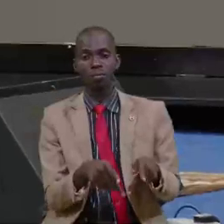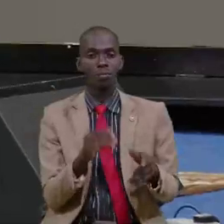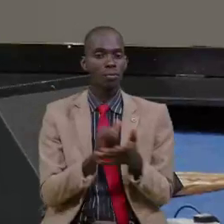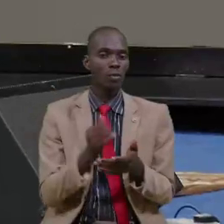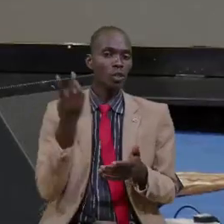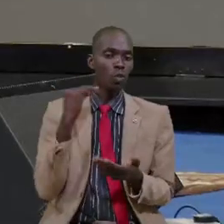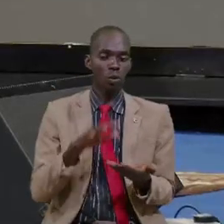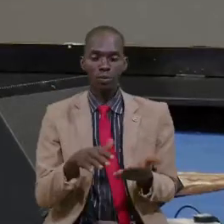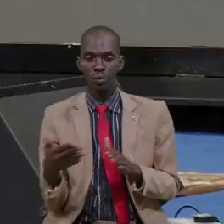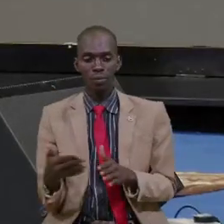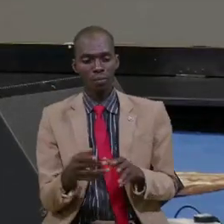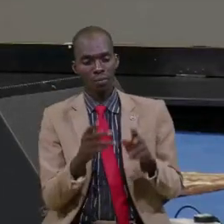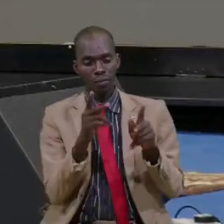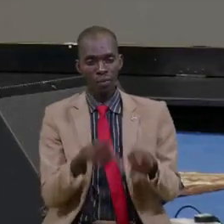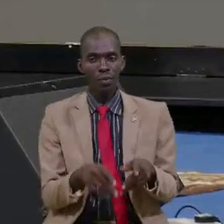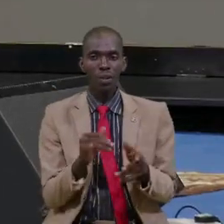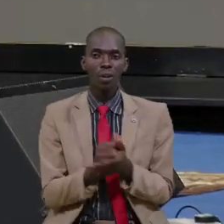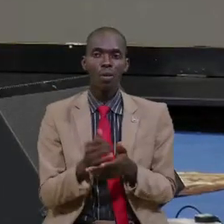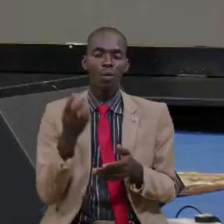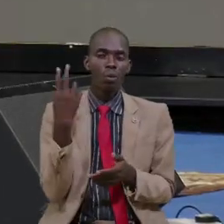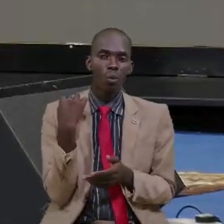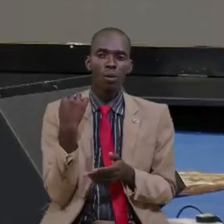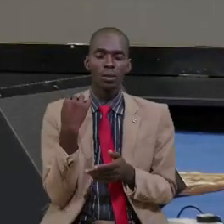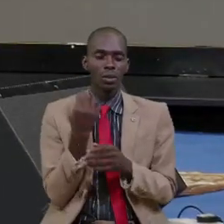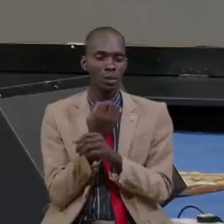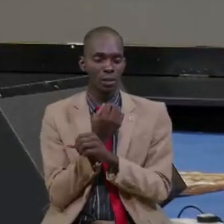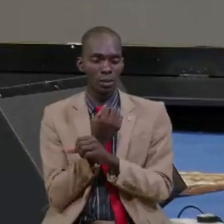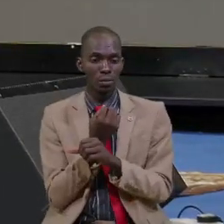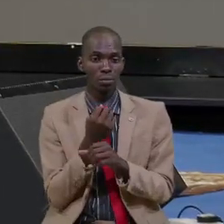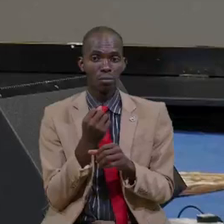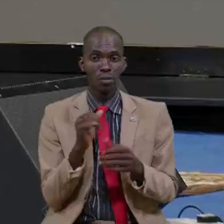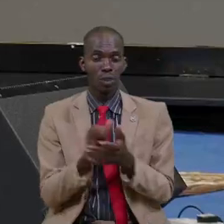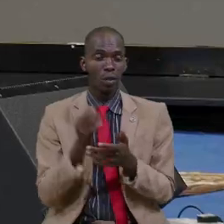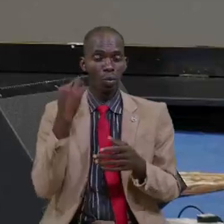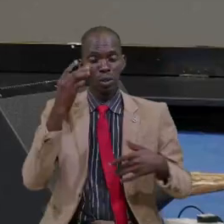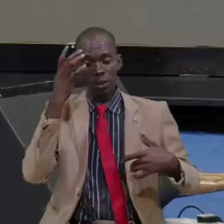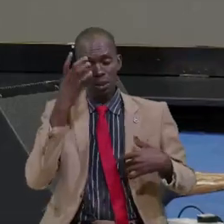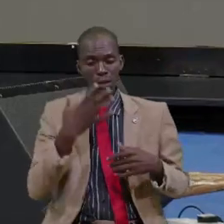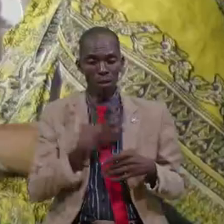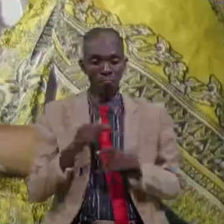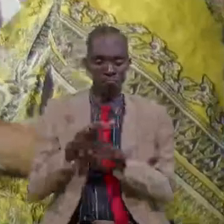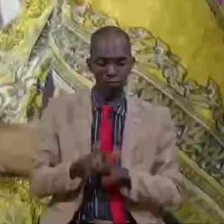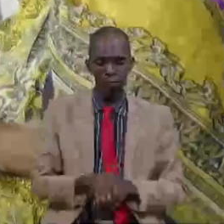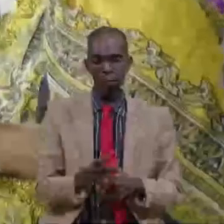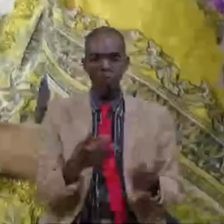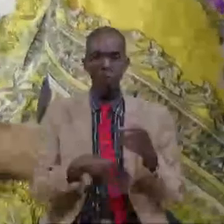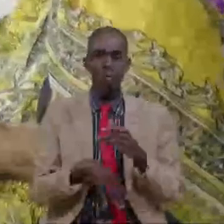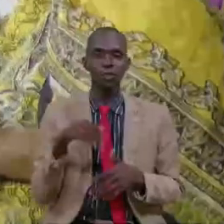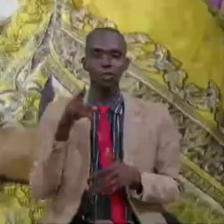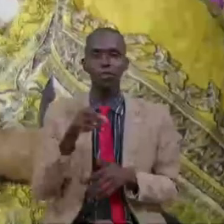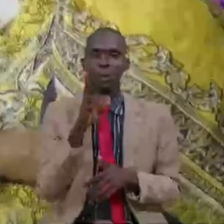mort et le malade et l'opprimé sortis. Tu vas sortir ce